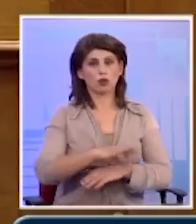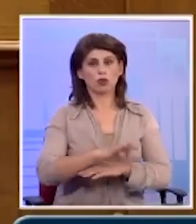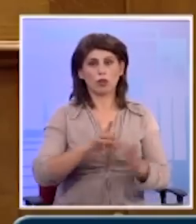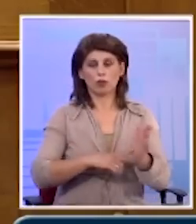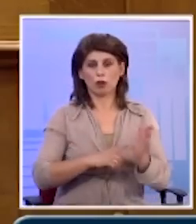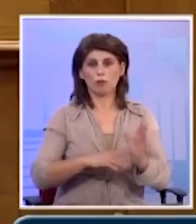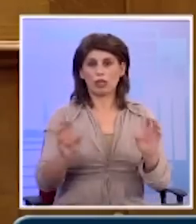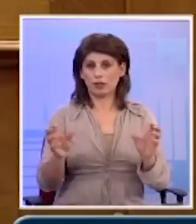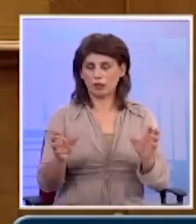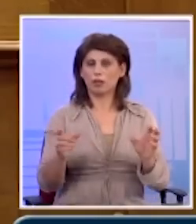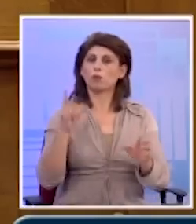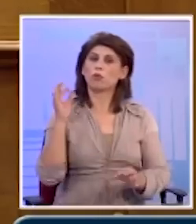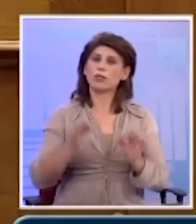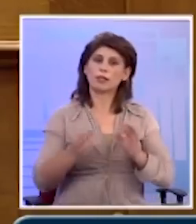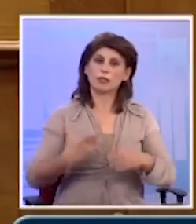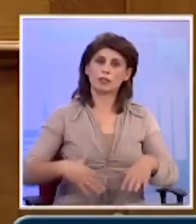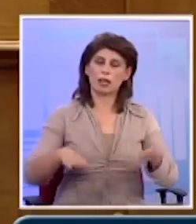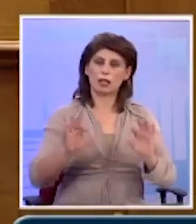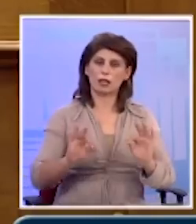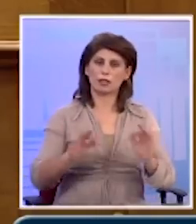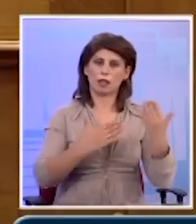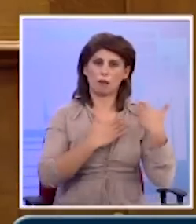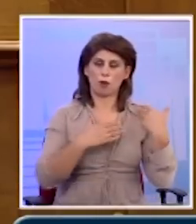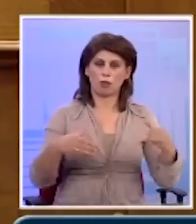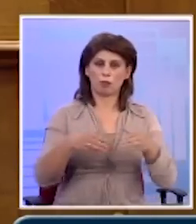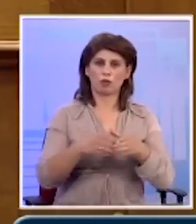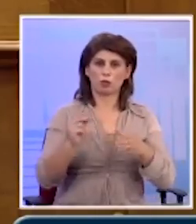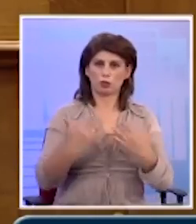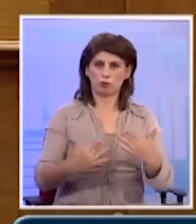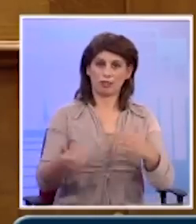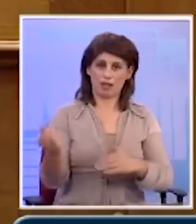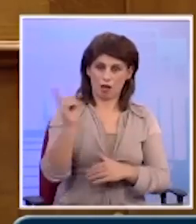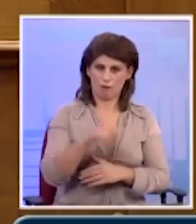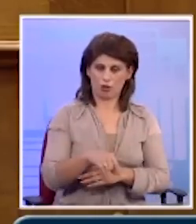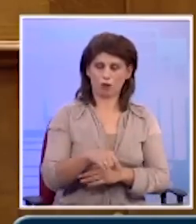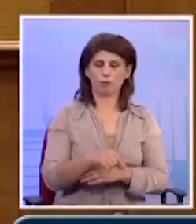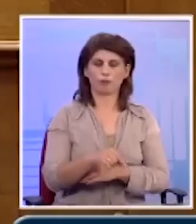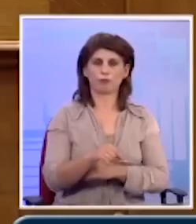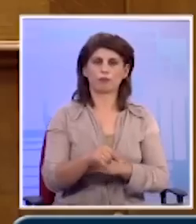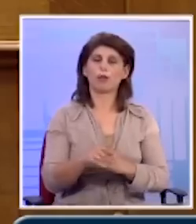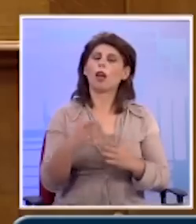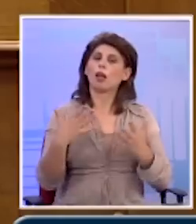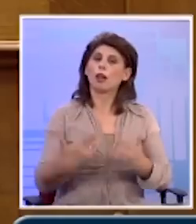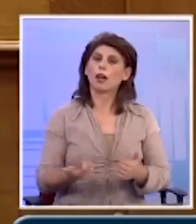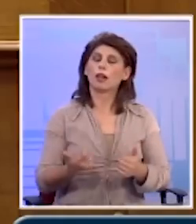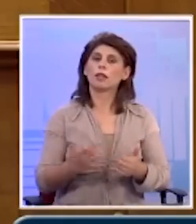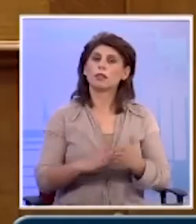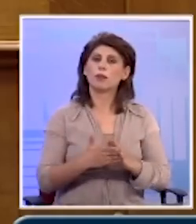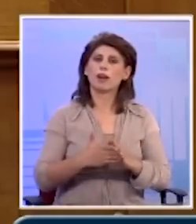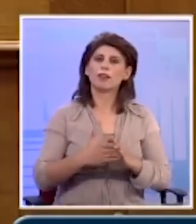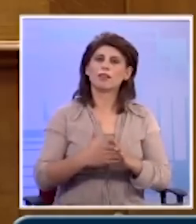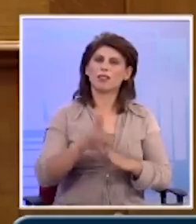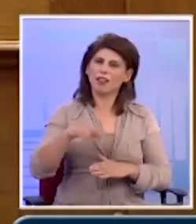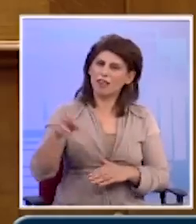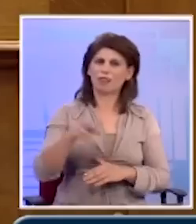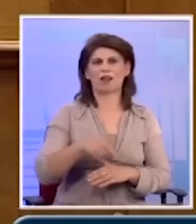σχέδιο νόμου για την ΕΡΤ, του οποίου η συζήτηση ξεκινά στην αρμόδια Επιτροπή της Βουλής αύριο, αποτελεί στην πράξη την κατάργηση αυτές